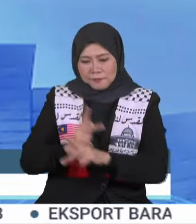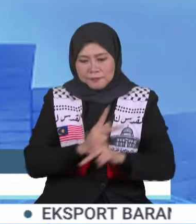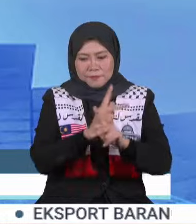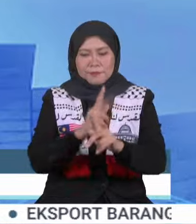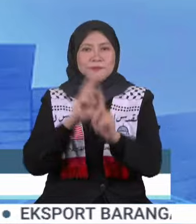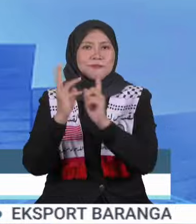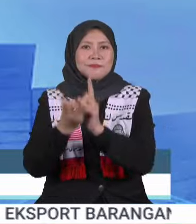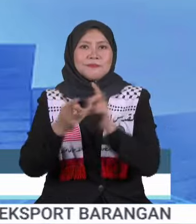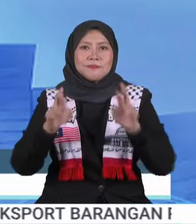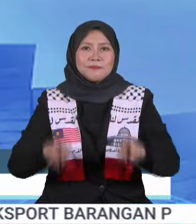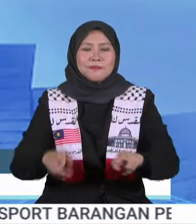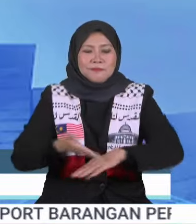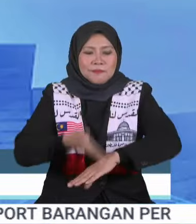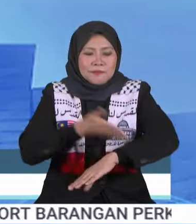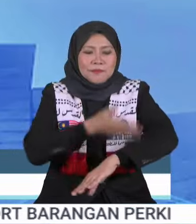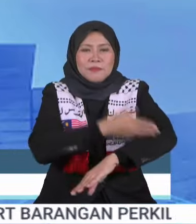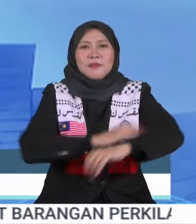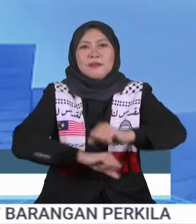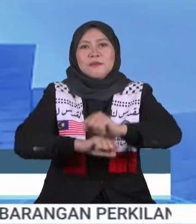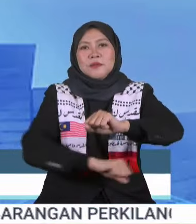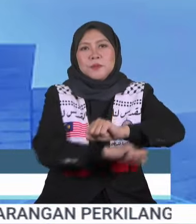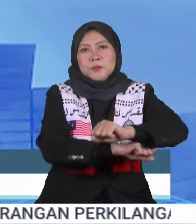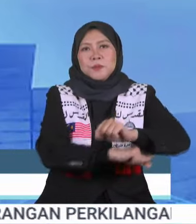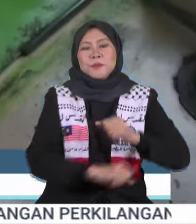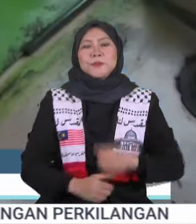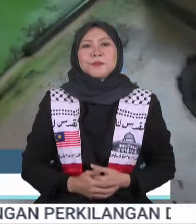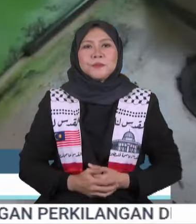rakyat termasuk menambah baik infrastruktur.